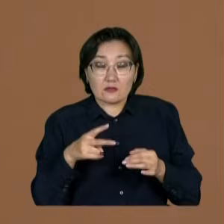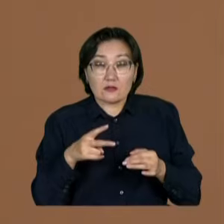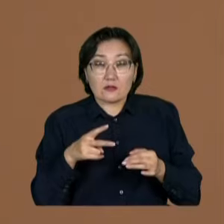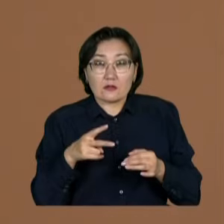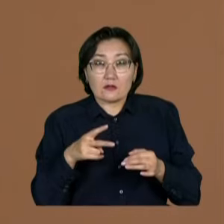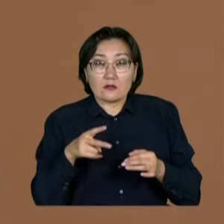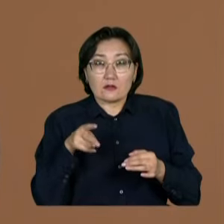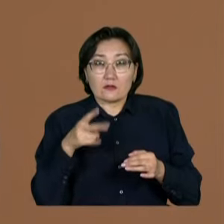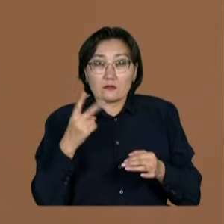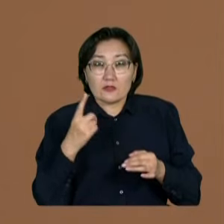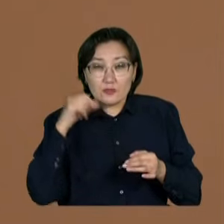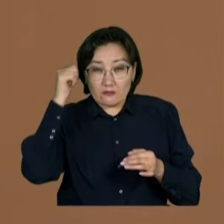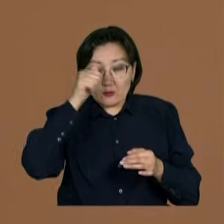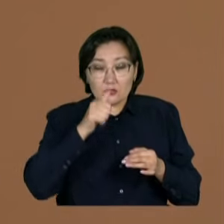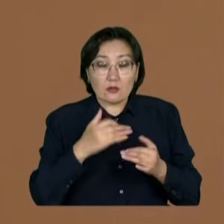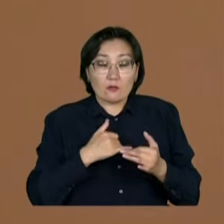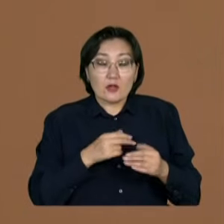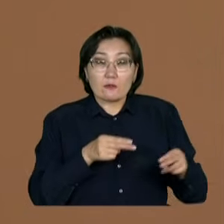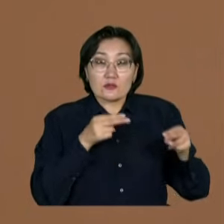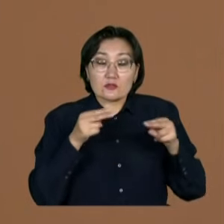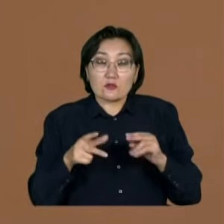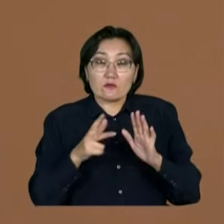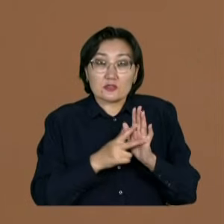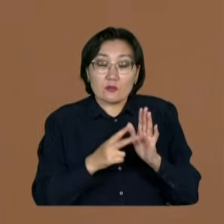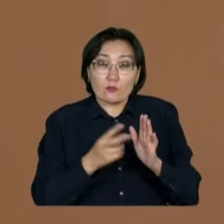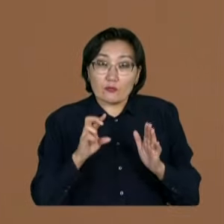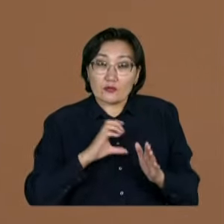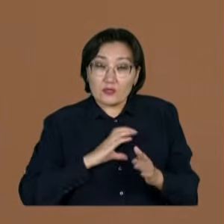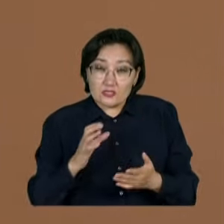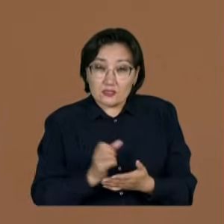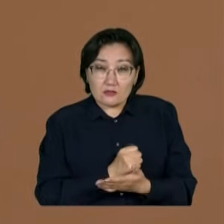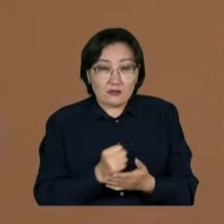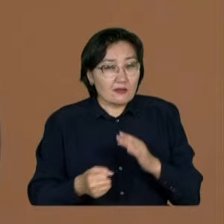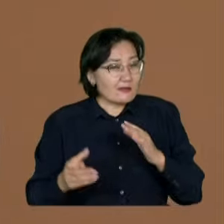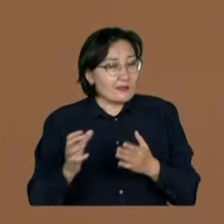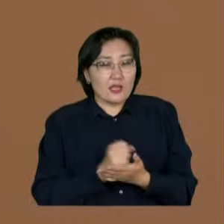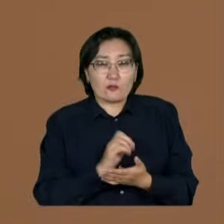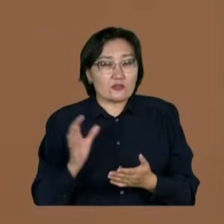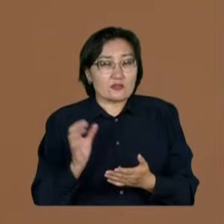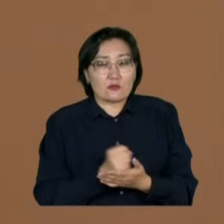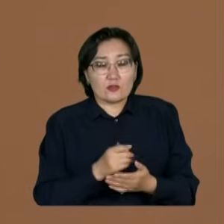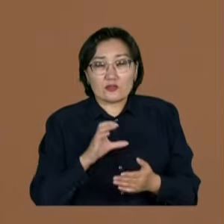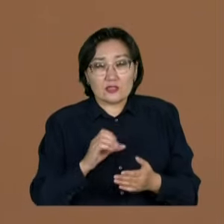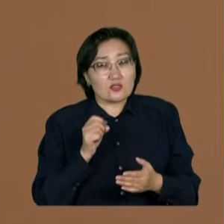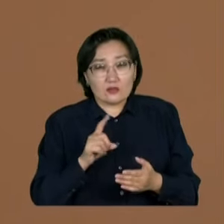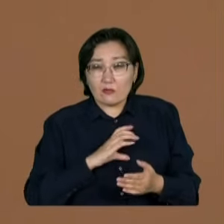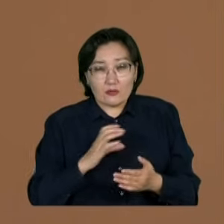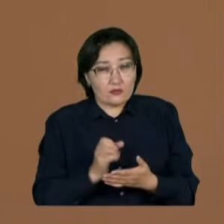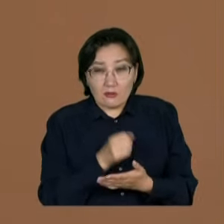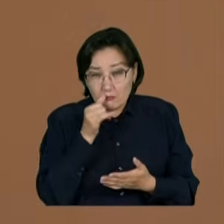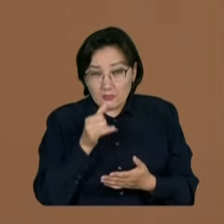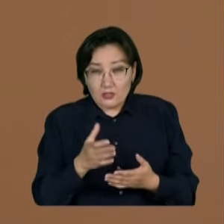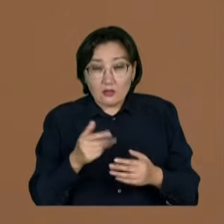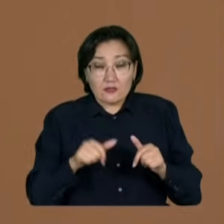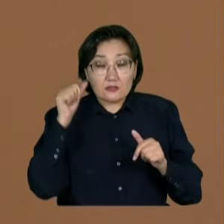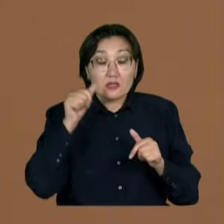2020, которая прошла в 2021 году, мы приехали с 8 бронзовыми медалями. Не получилось выиграть серебро и золото. Но в